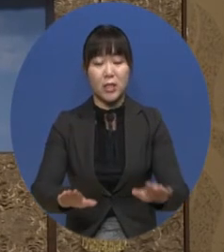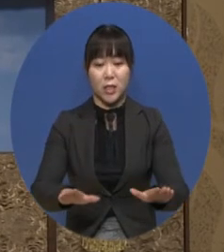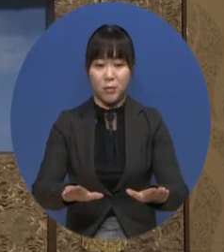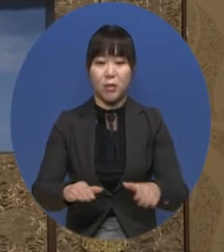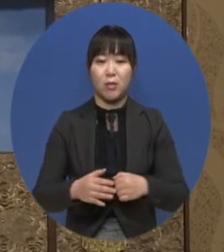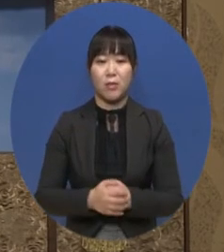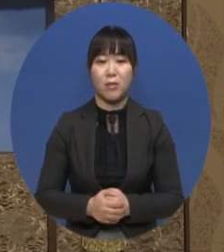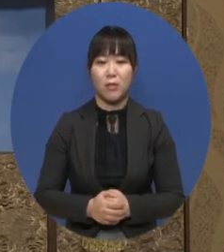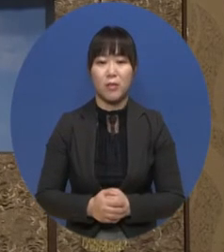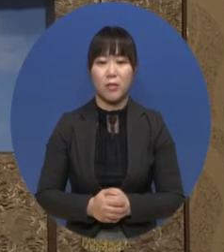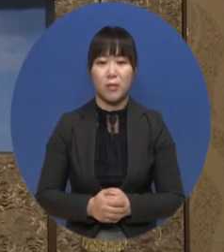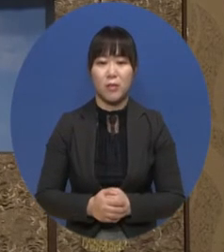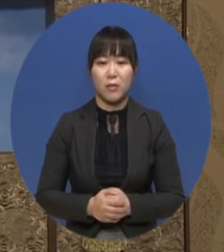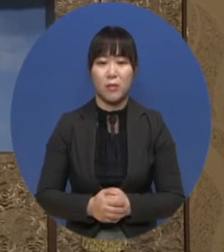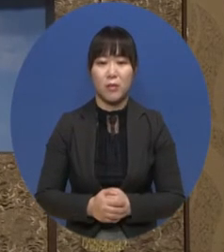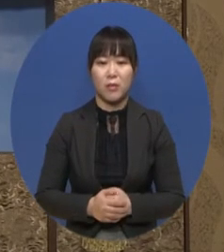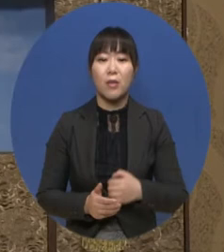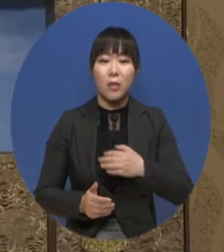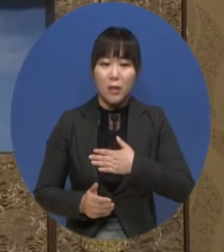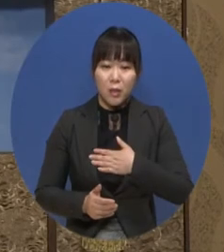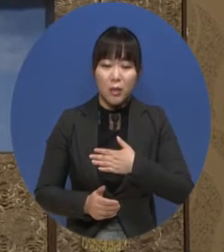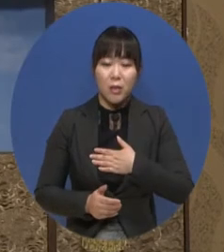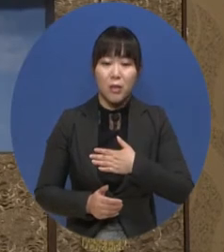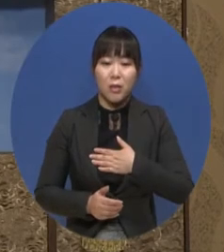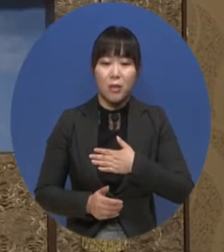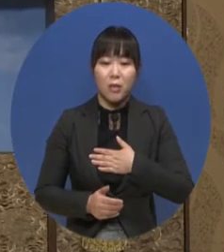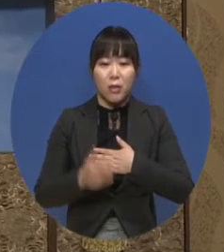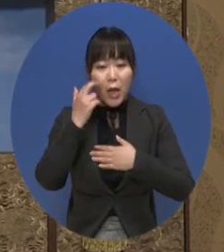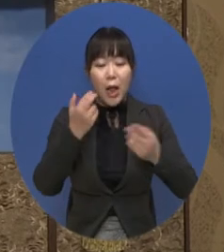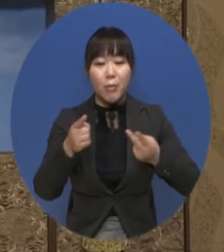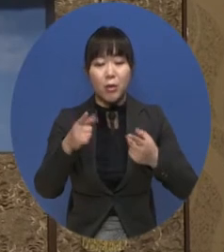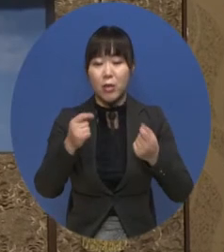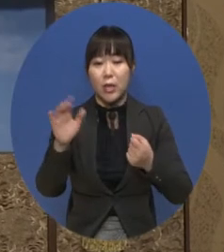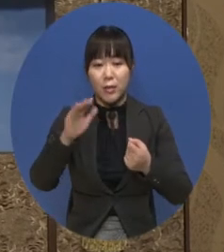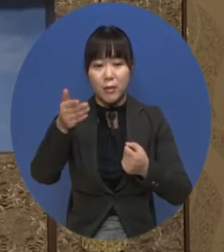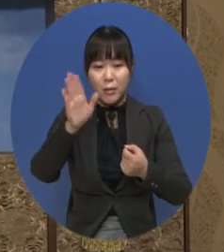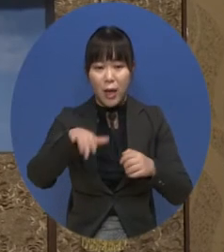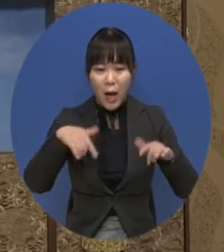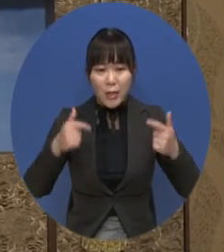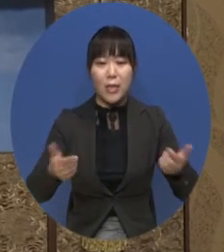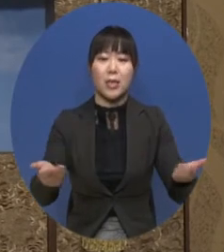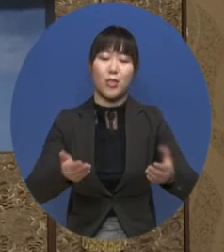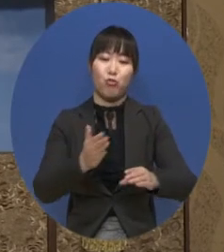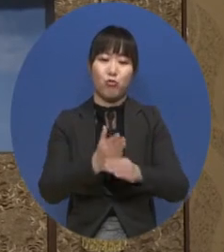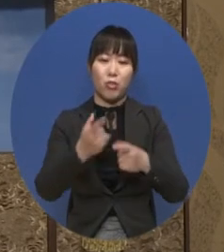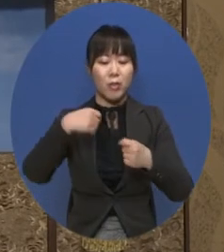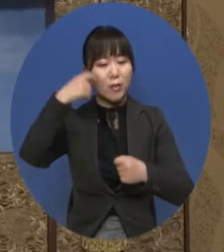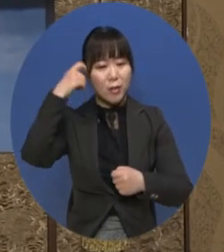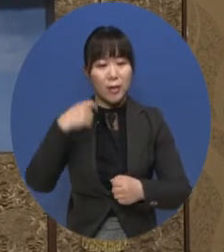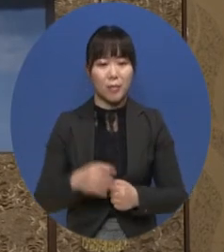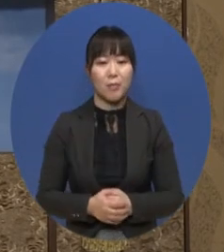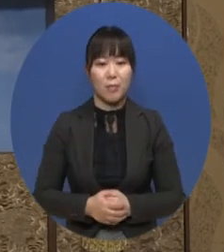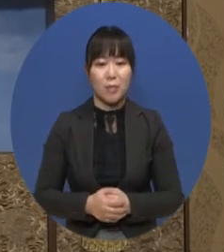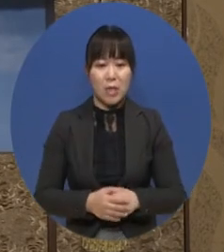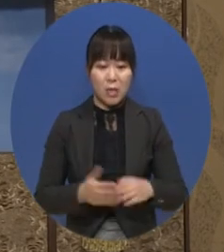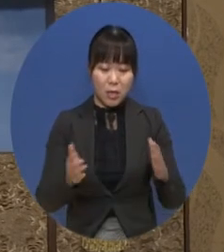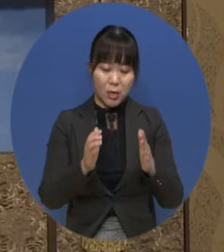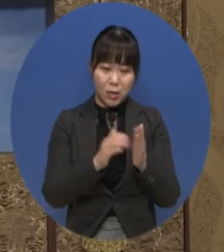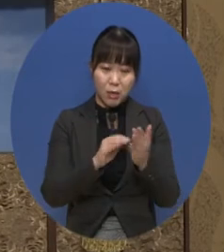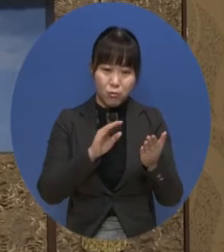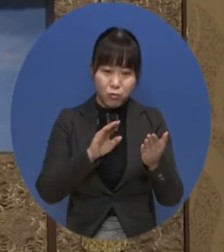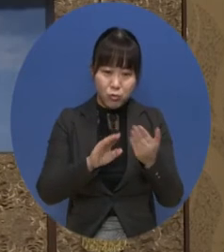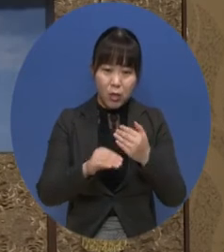지금은 제가 일부러 그렇게 하진 않는데 항상 일을 하고 있는 느낌이에요. 그러니까 퇴근을